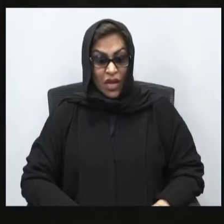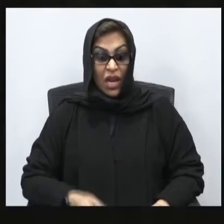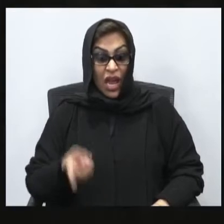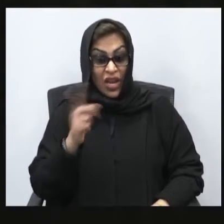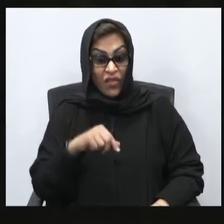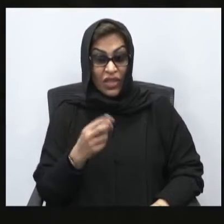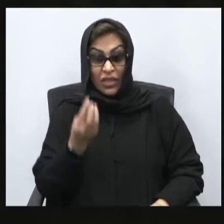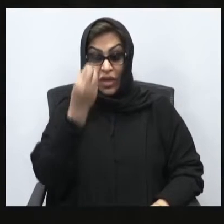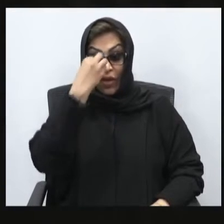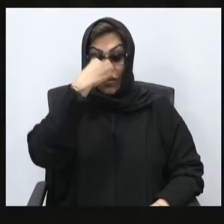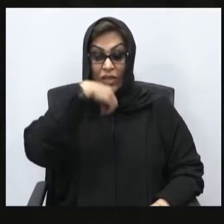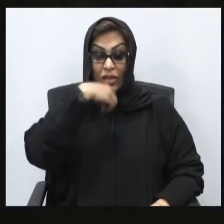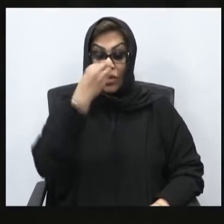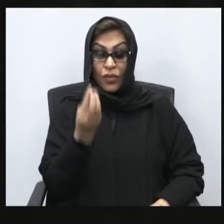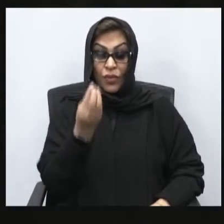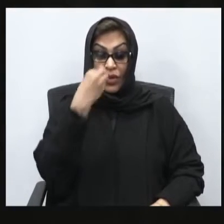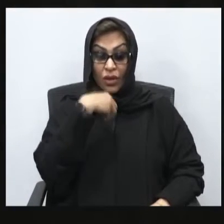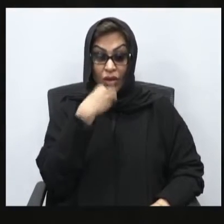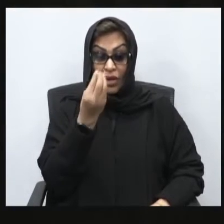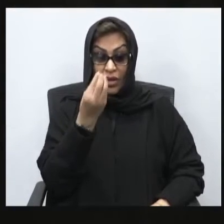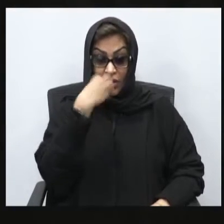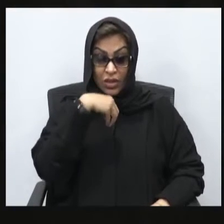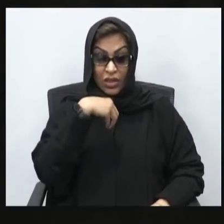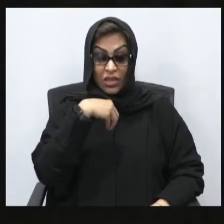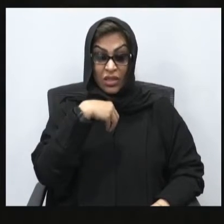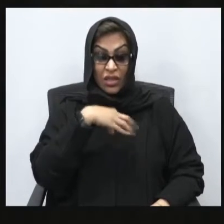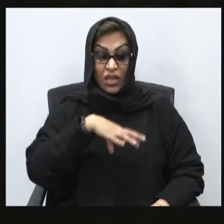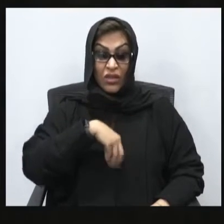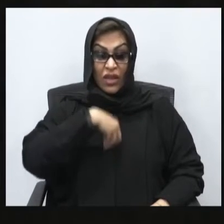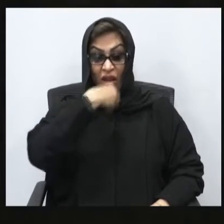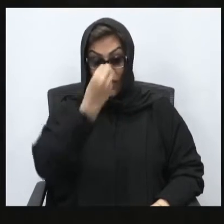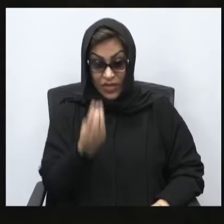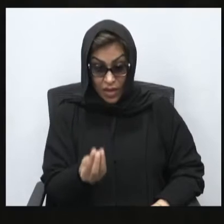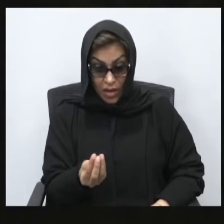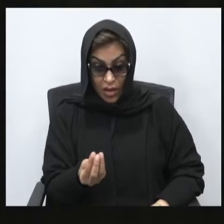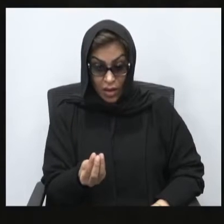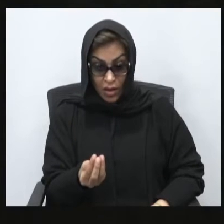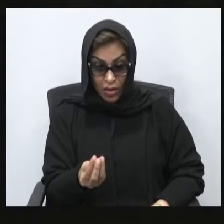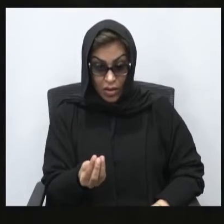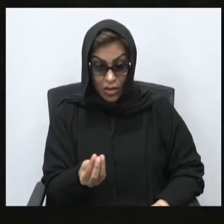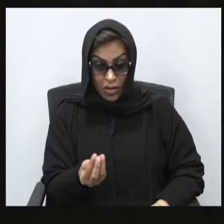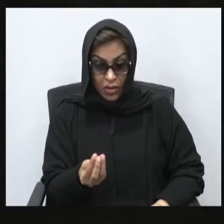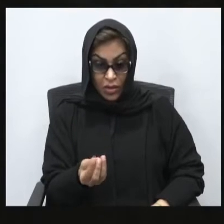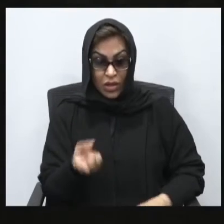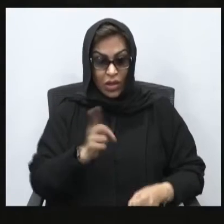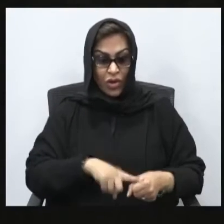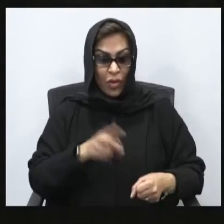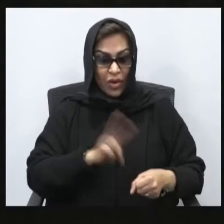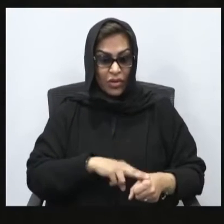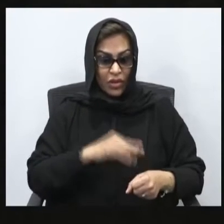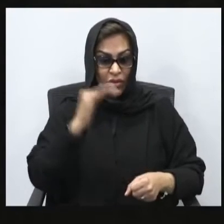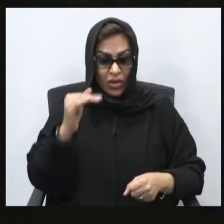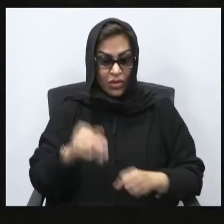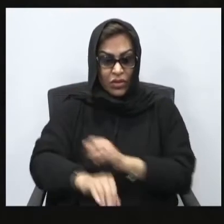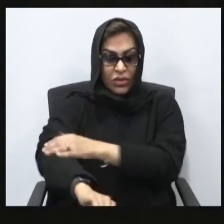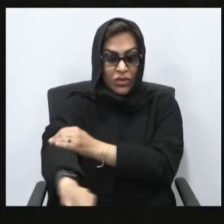التنفس ابغى كميه اللي ادخلها بالاكسجين هي نفسها الكميه مره اخرى انا كررت العمليه